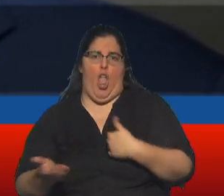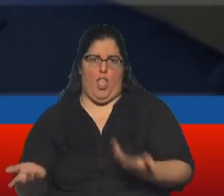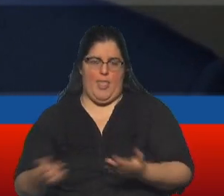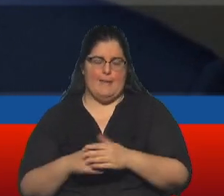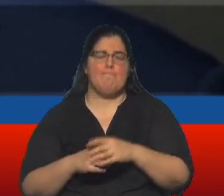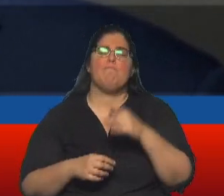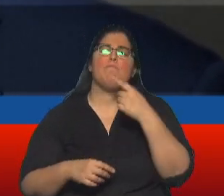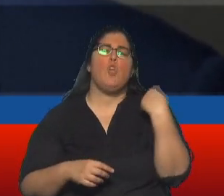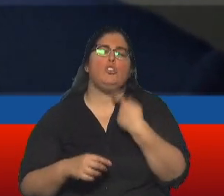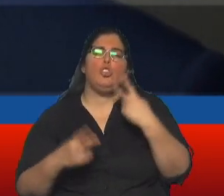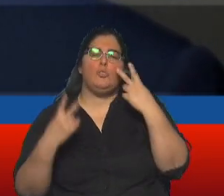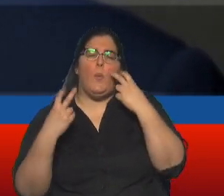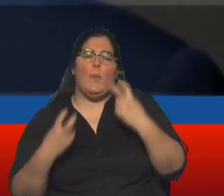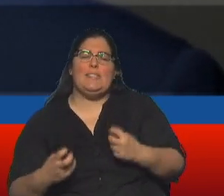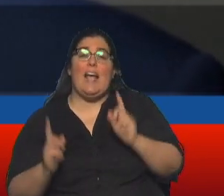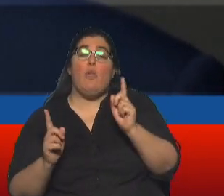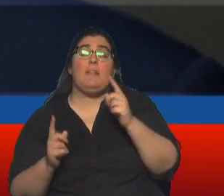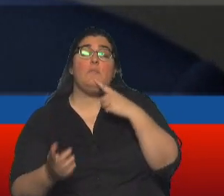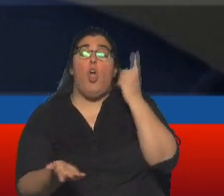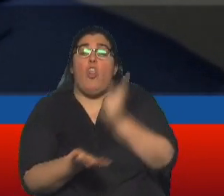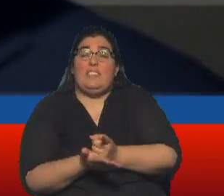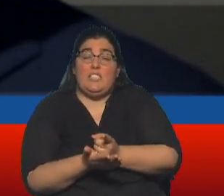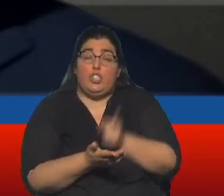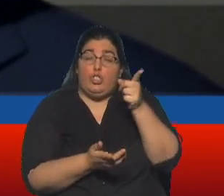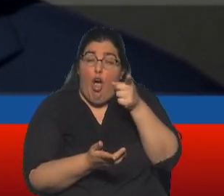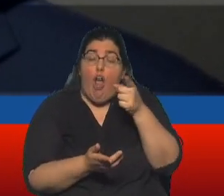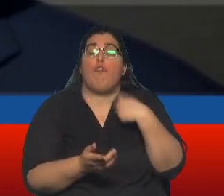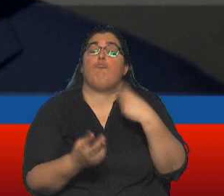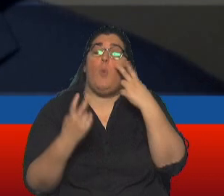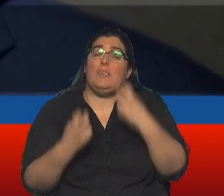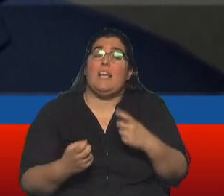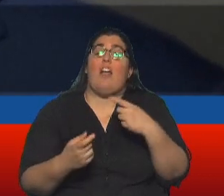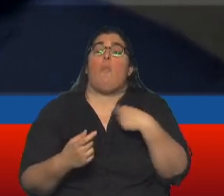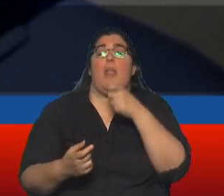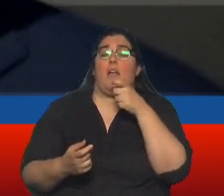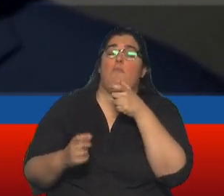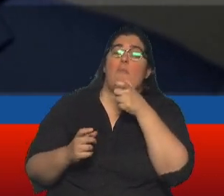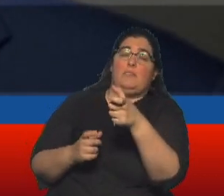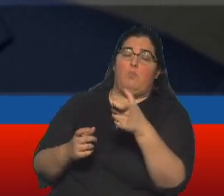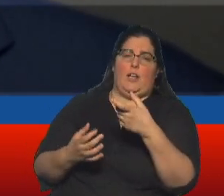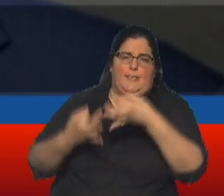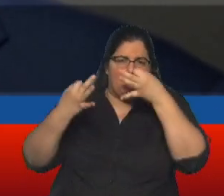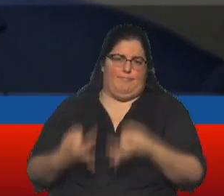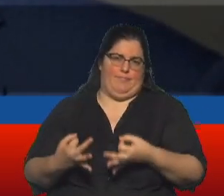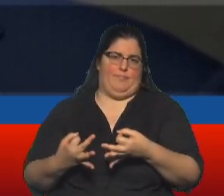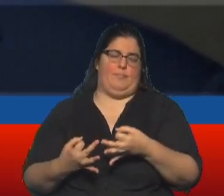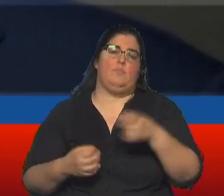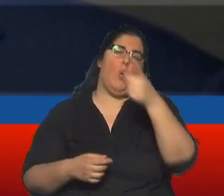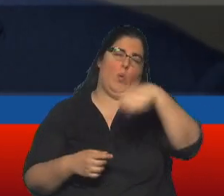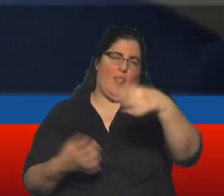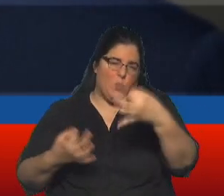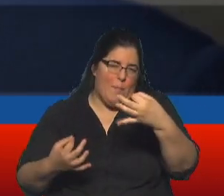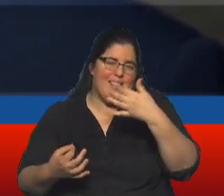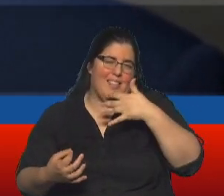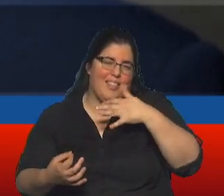quels sont les meilleurs moyens de réagir à cette décision avec le dossier le plus solide possible. Donc vous comprendrez que c'est une décision